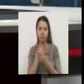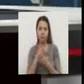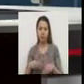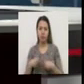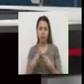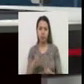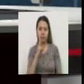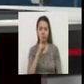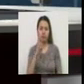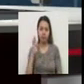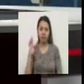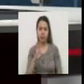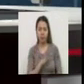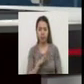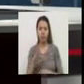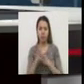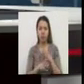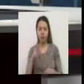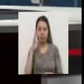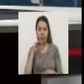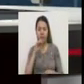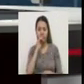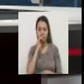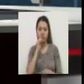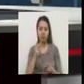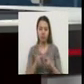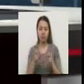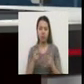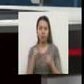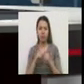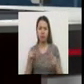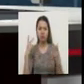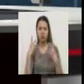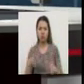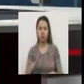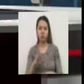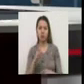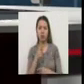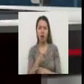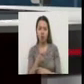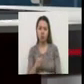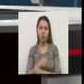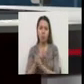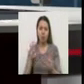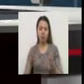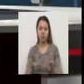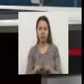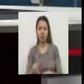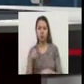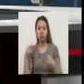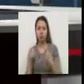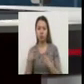жасады. Нұрсұлтан Назарбаев әлем елдерін ядролық қаруды таратпау жөніндегі күресті күшейтуге шақырды. Өйткені осы бастан